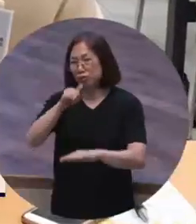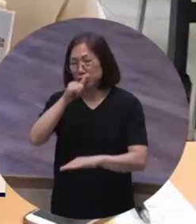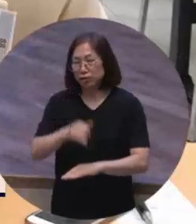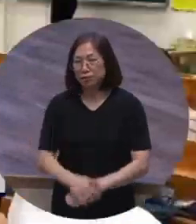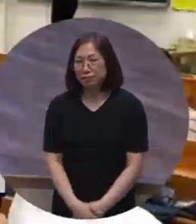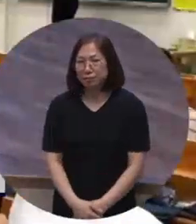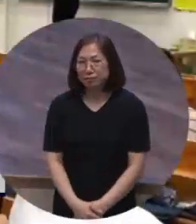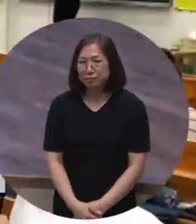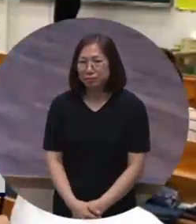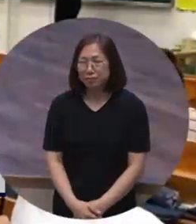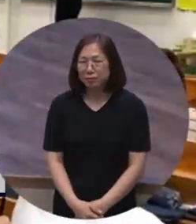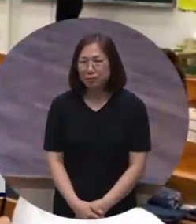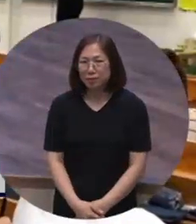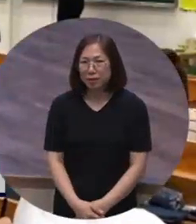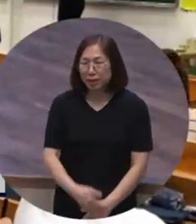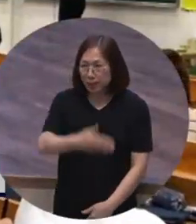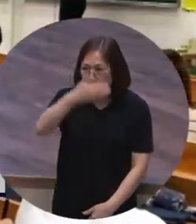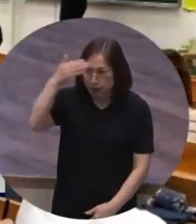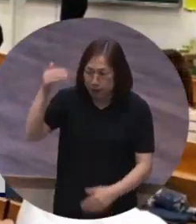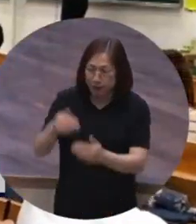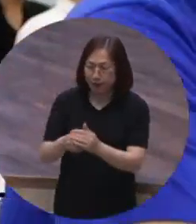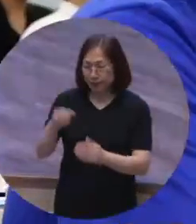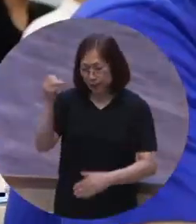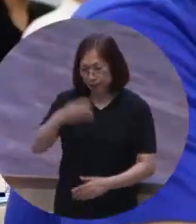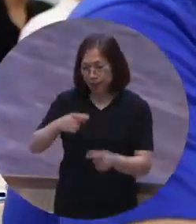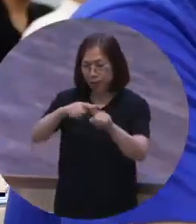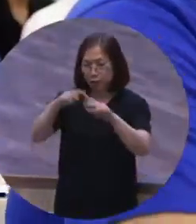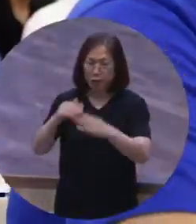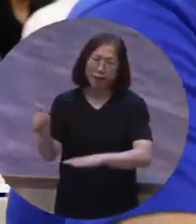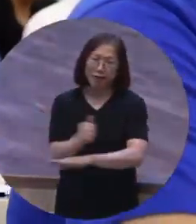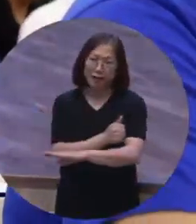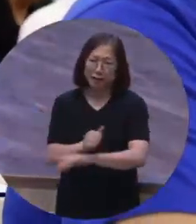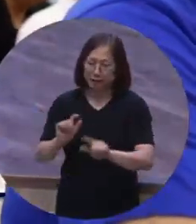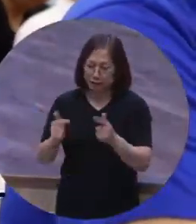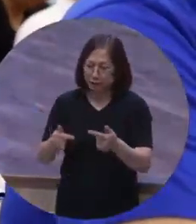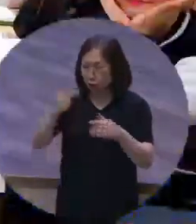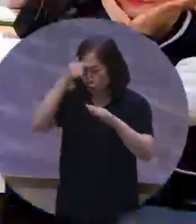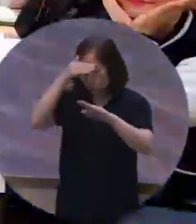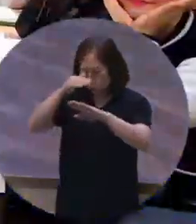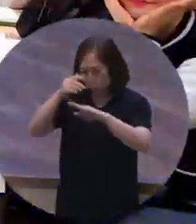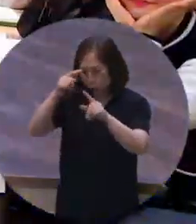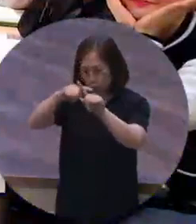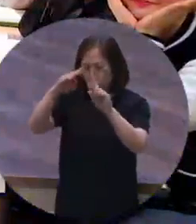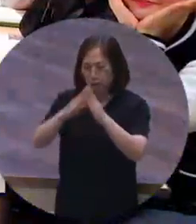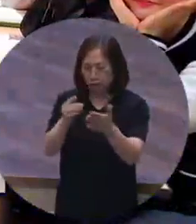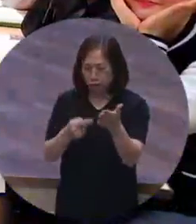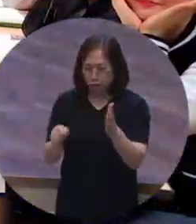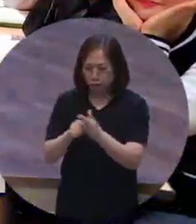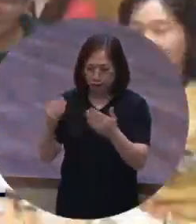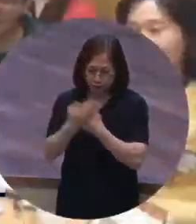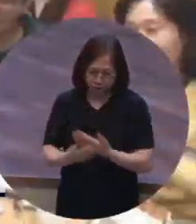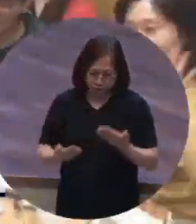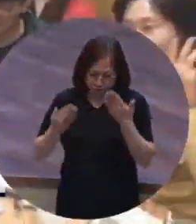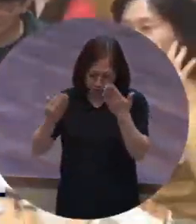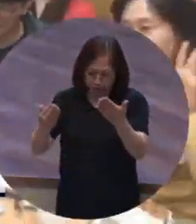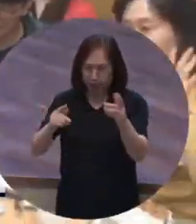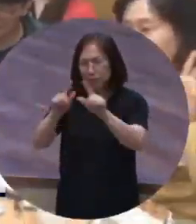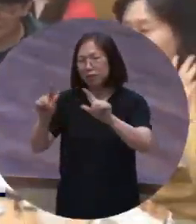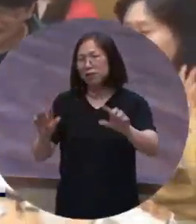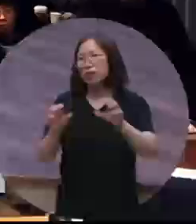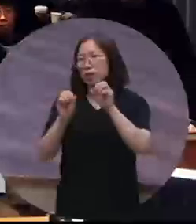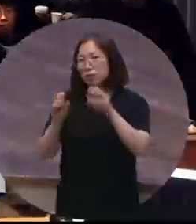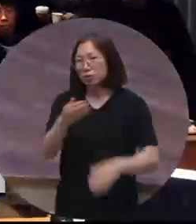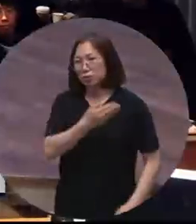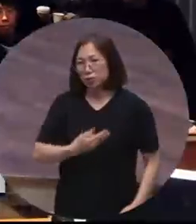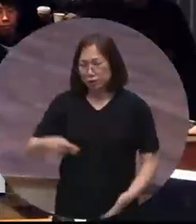이를 통해 단순히 교회를 왔다 갔다 하는 교인이 아니라 교회를 위해 올인하는 현장 전도제자로 세워지는 응답을 받고